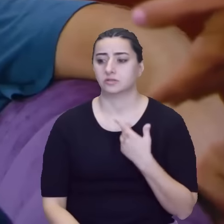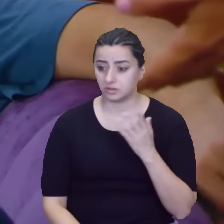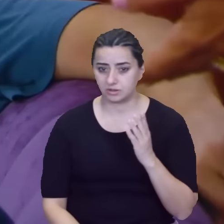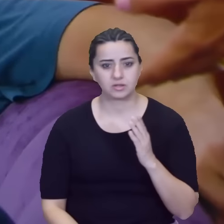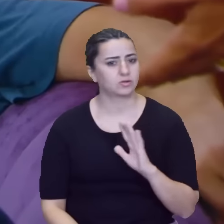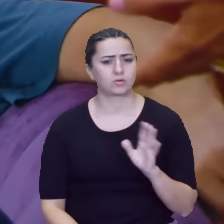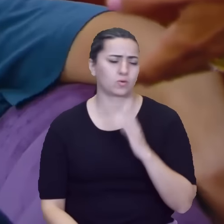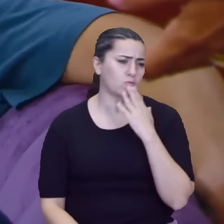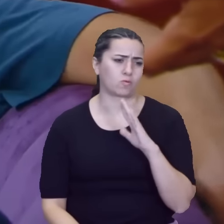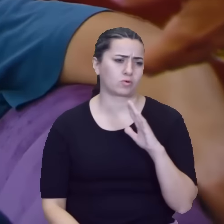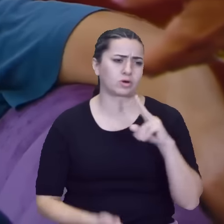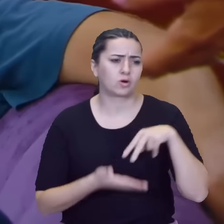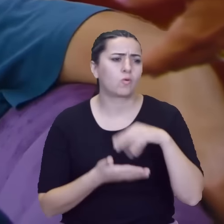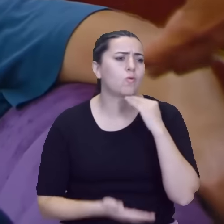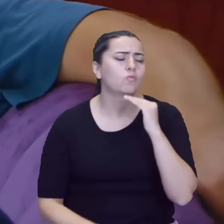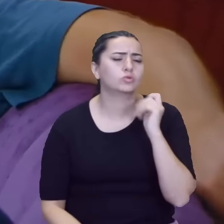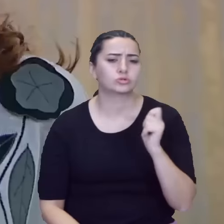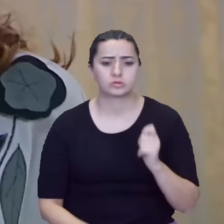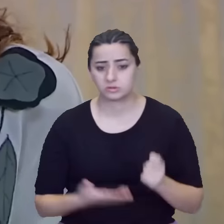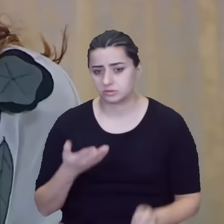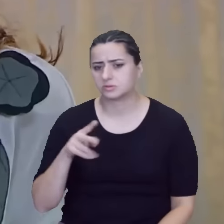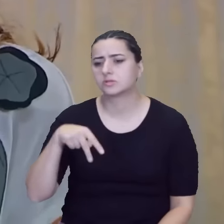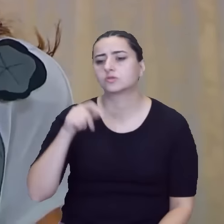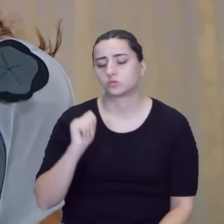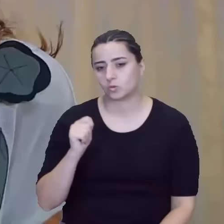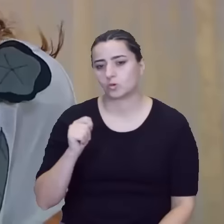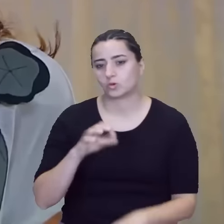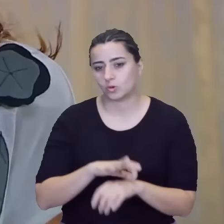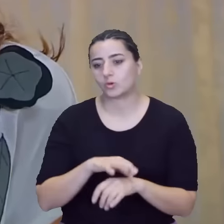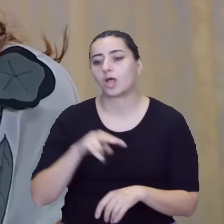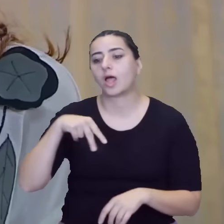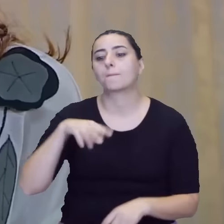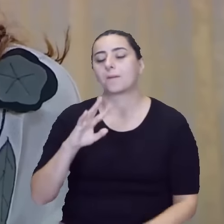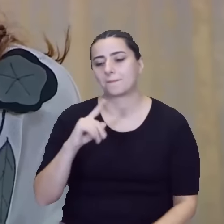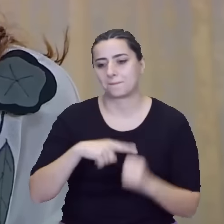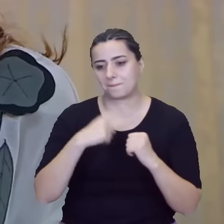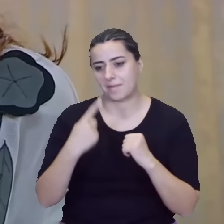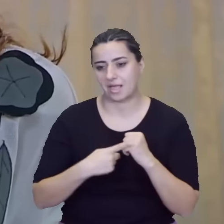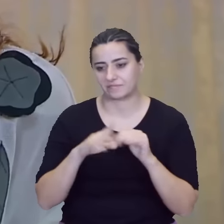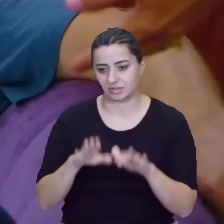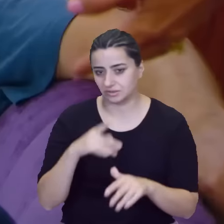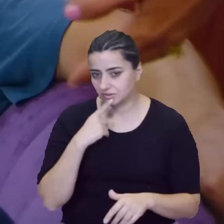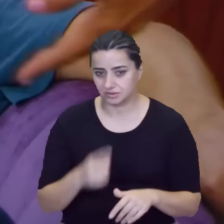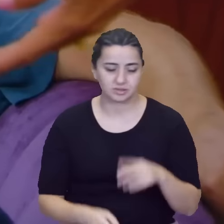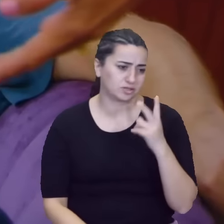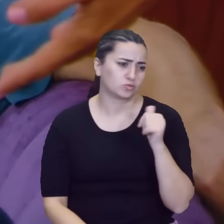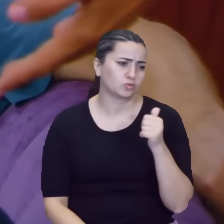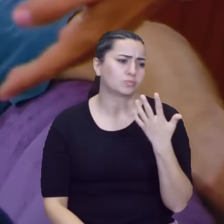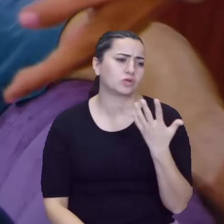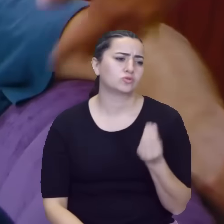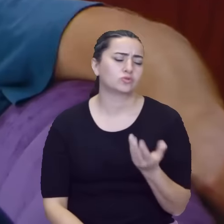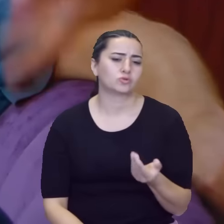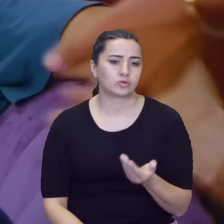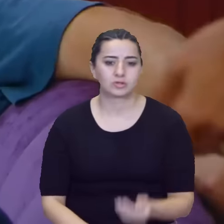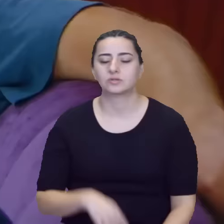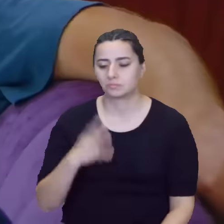canım. Ayağa kalkamıyorum. Canım. Yok canım. Ama zaten kalkamazsın çünkü doktor kalkma dedi. Yani bir hafta yerinden kıpırdayamayacağın için. 2 gün oldu, daha 5 gün var.